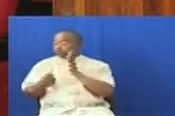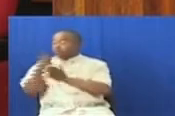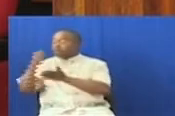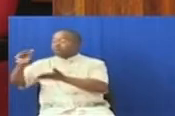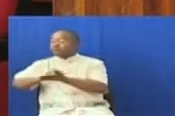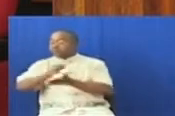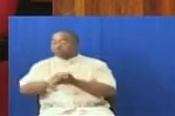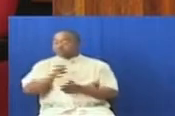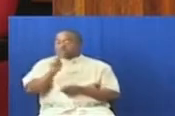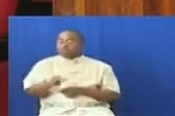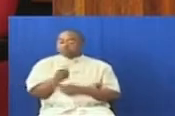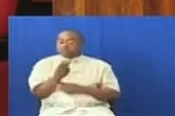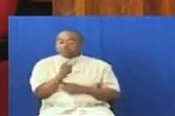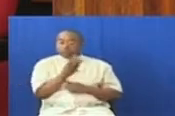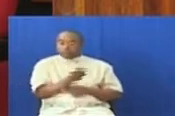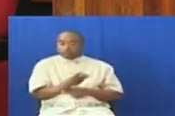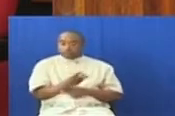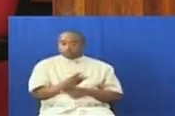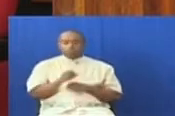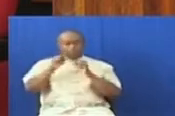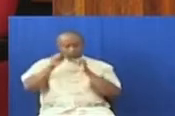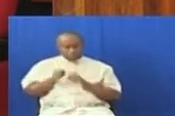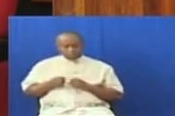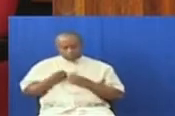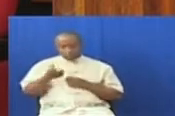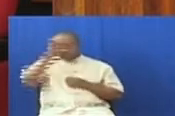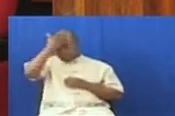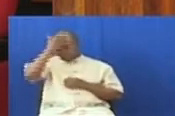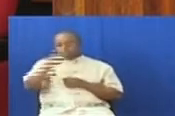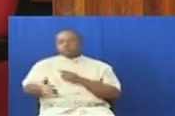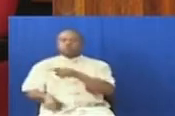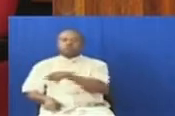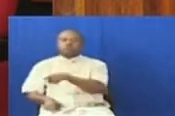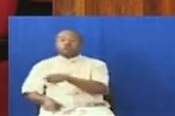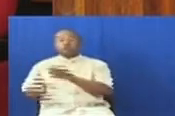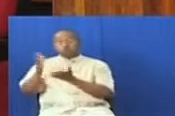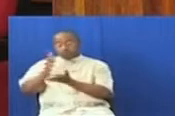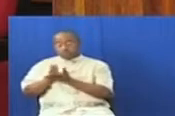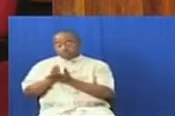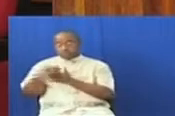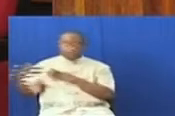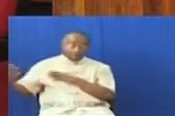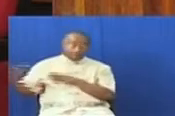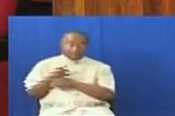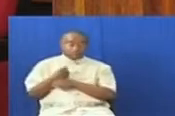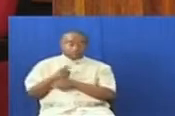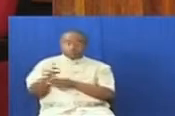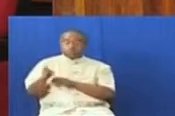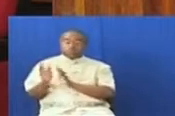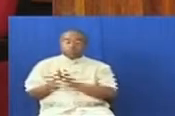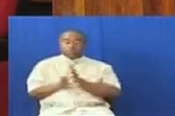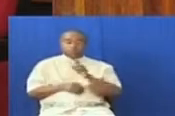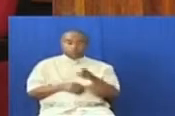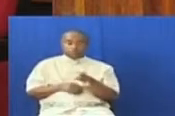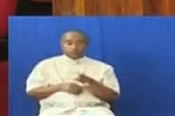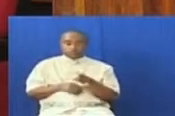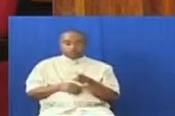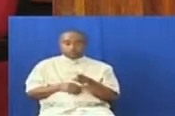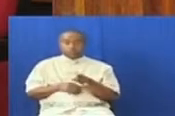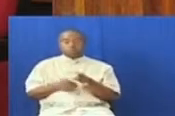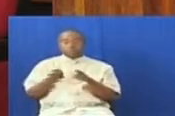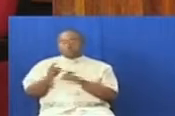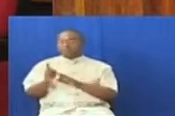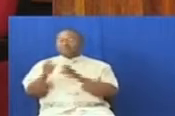wao watakuwa kipaumbele katika kuhakikisha kwamba mapato ya halmashauri ambao wamepanga wenyewe kutokana na vikao